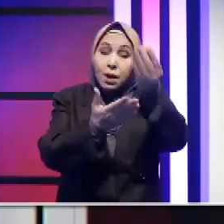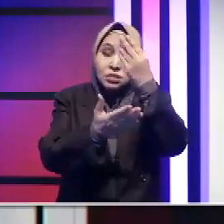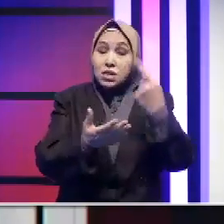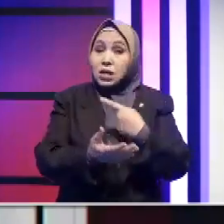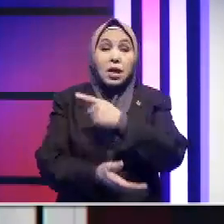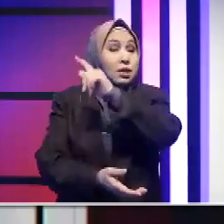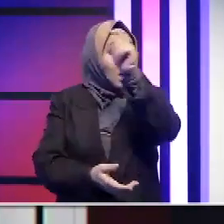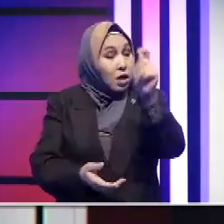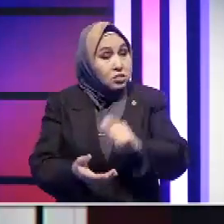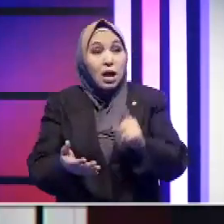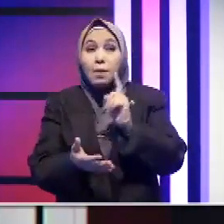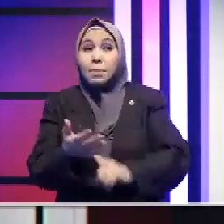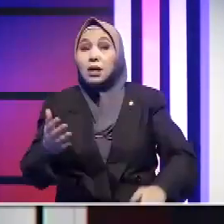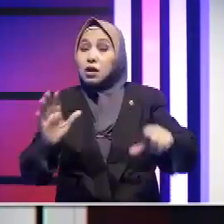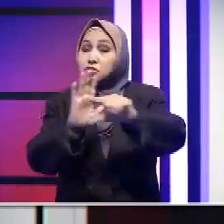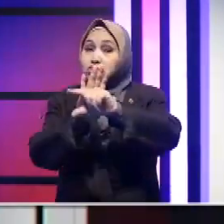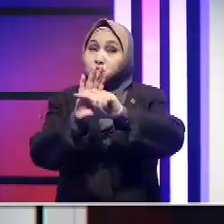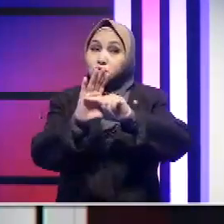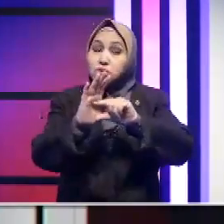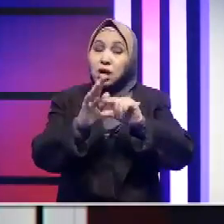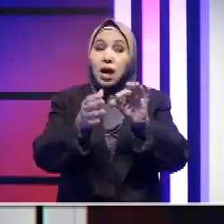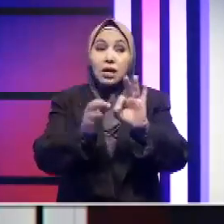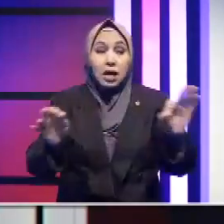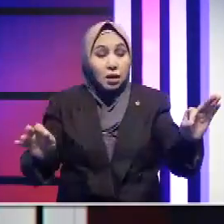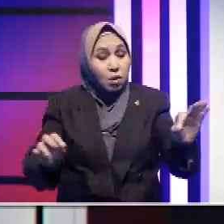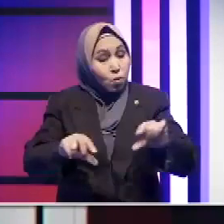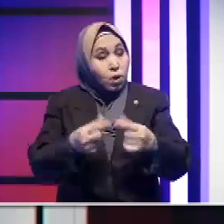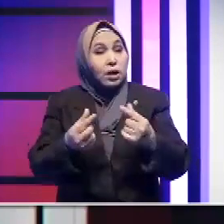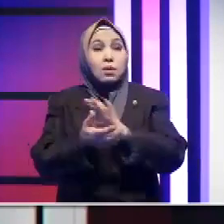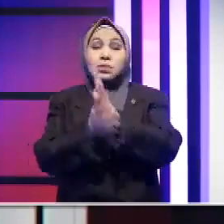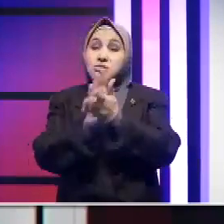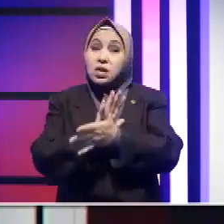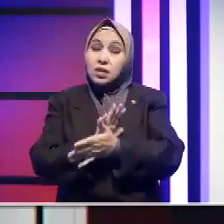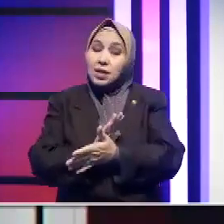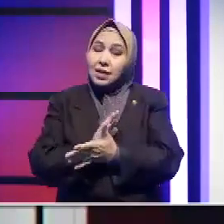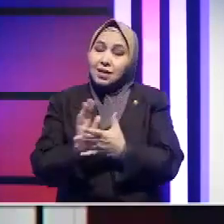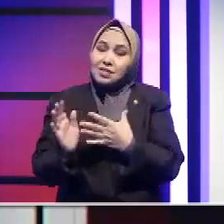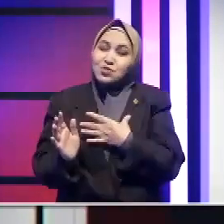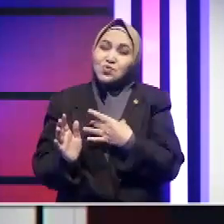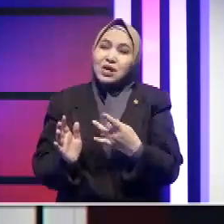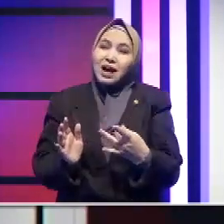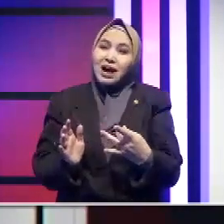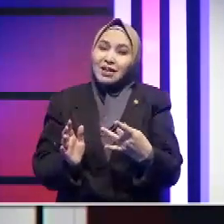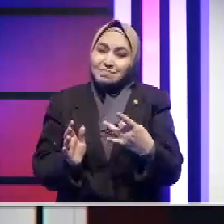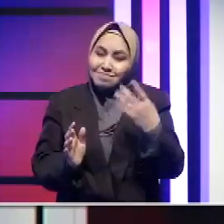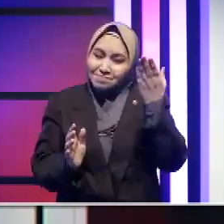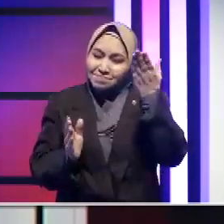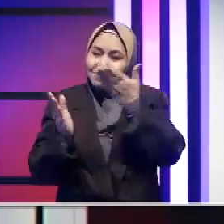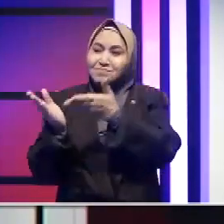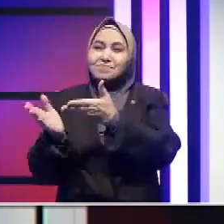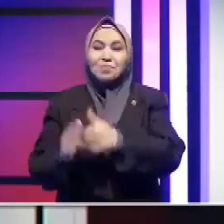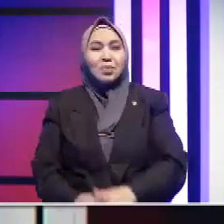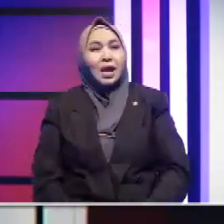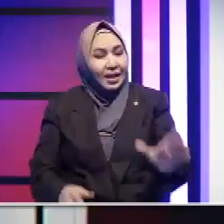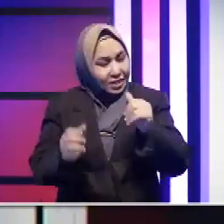ingin bertanya kepada KPU tas surah ataupun ayat dalam al-quran yang menjadi kegemaran kesukaan fade bukannya terlebih